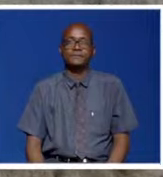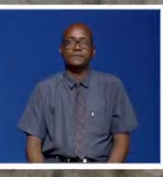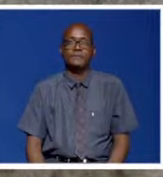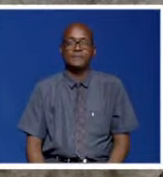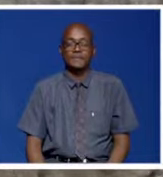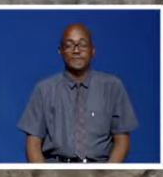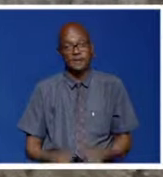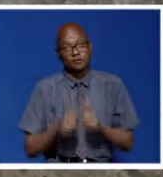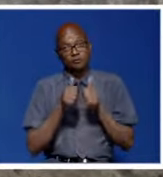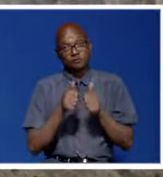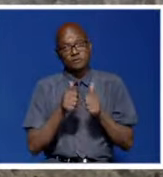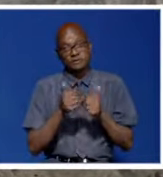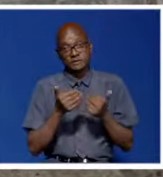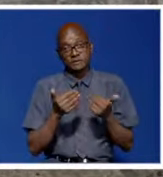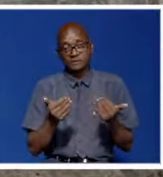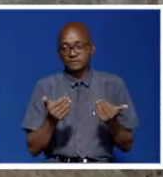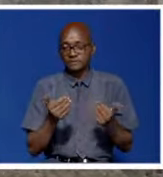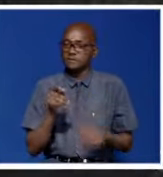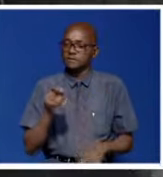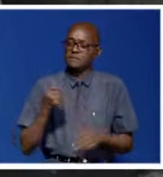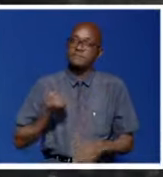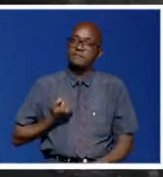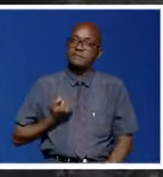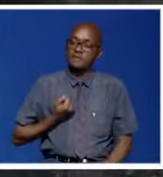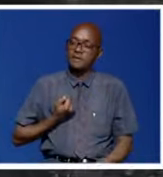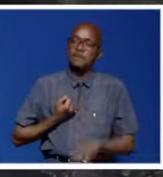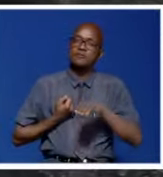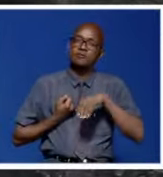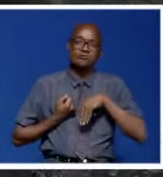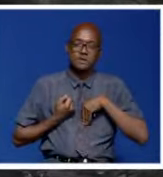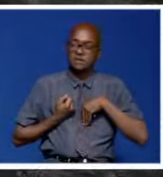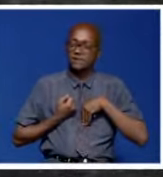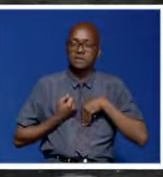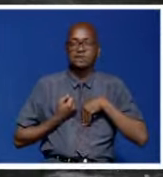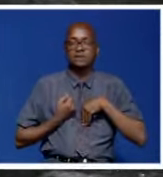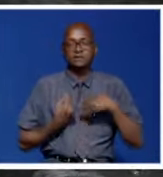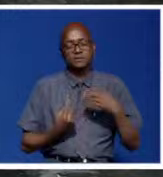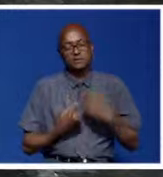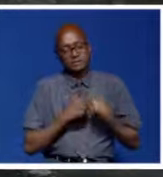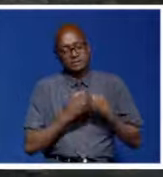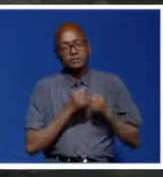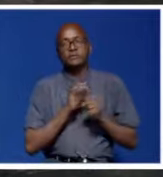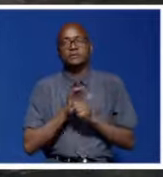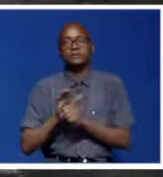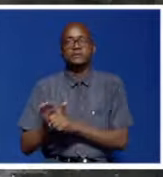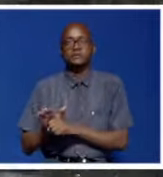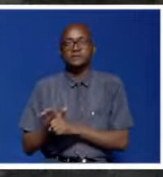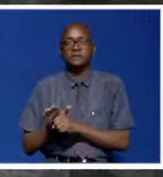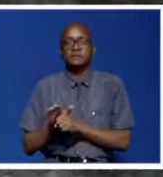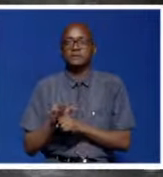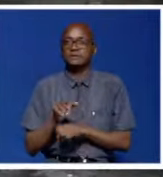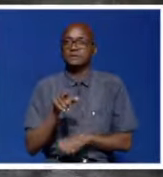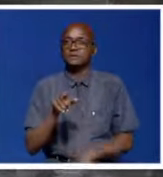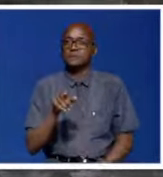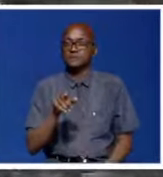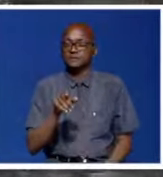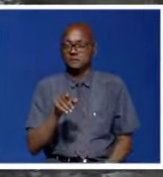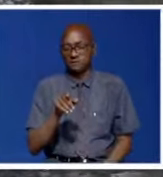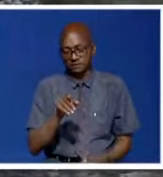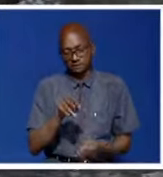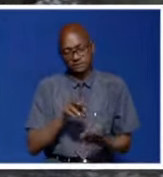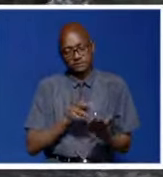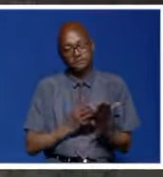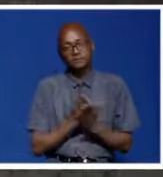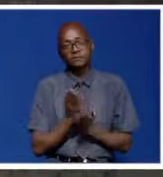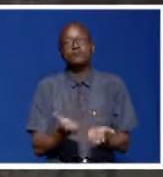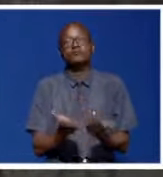ambaye amekubaliana na hali ya mumewe licha ya changamoto nyingi za kimaisha wanazopitia baada ya Wilson kupoteza uwezo wake